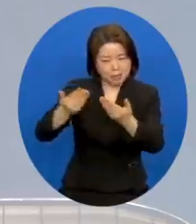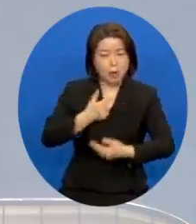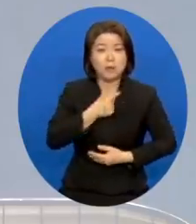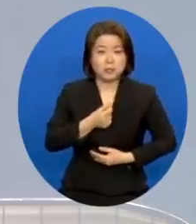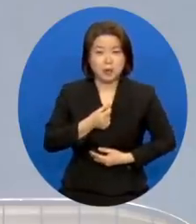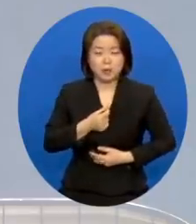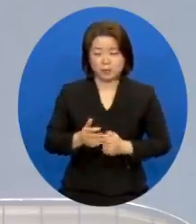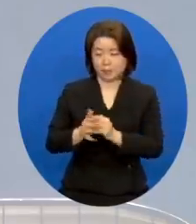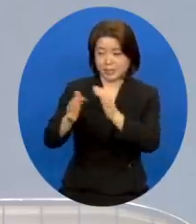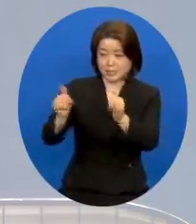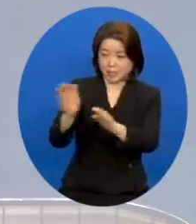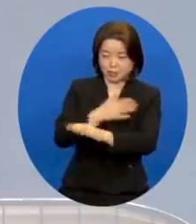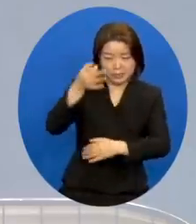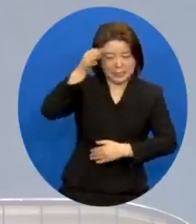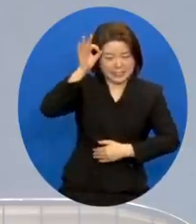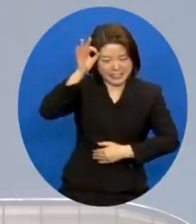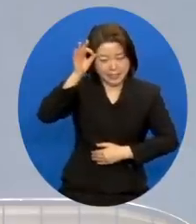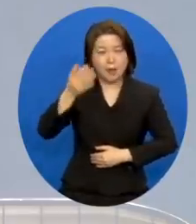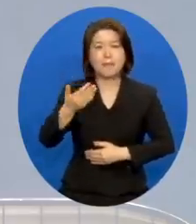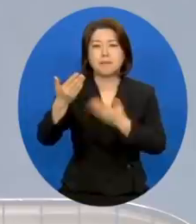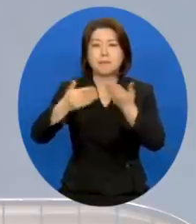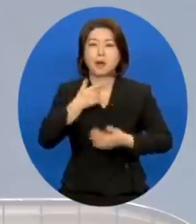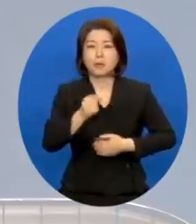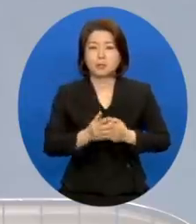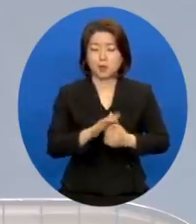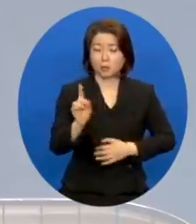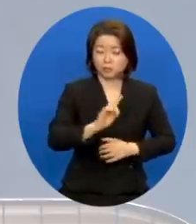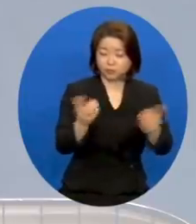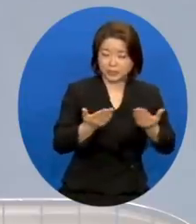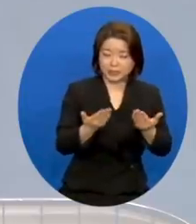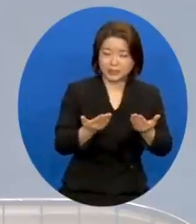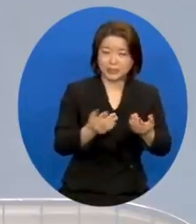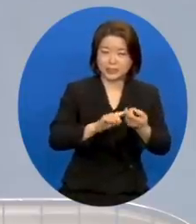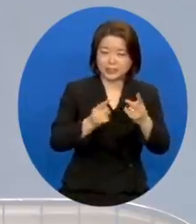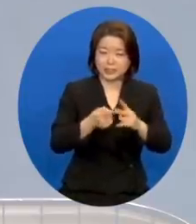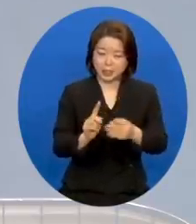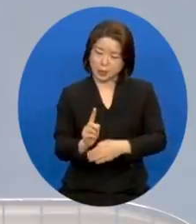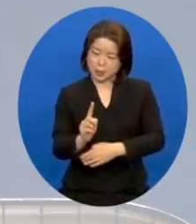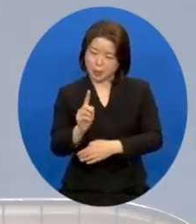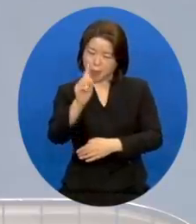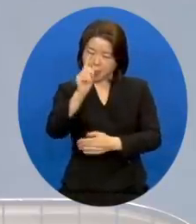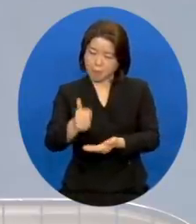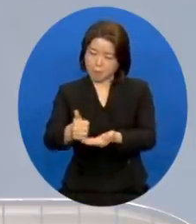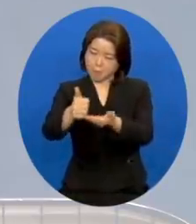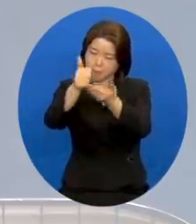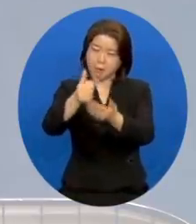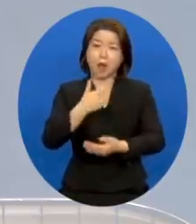사람들로부터 인정받고 싶어 무슨 일 등 좌측 높임을 받고 싶어